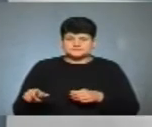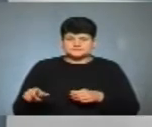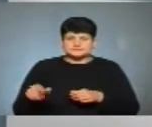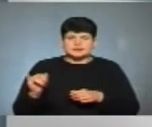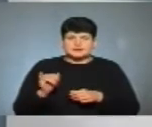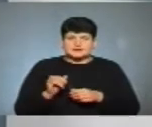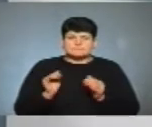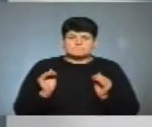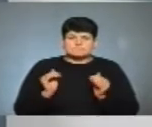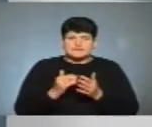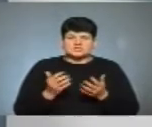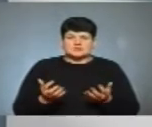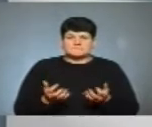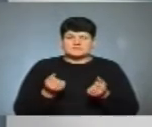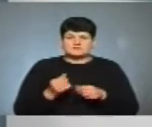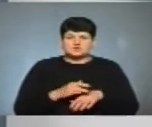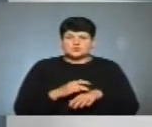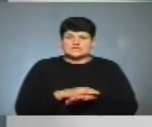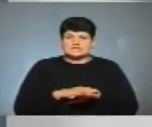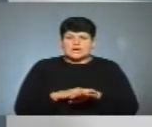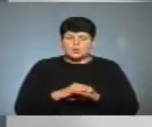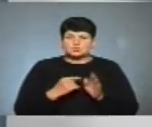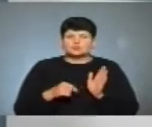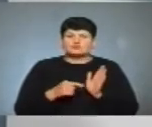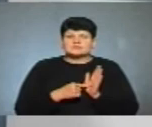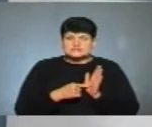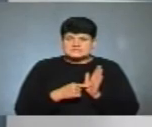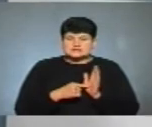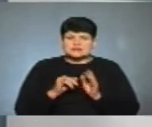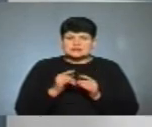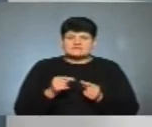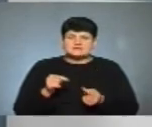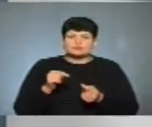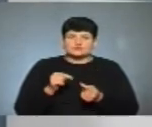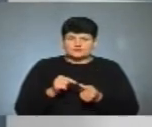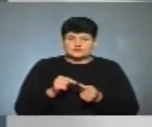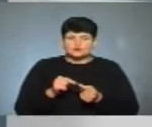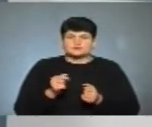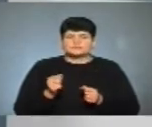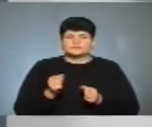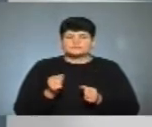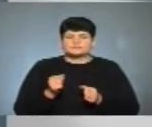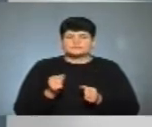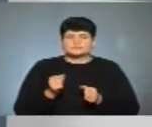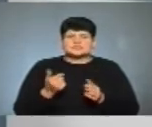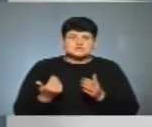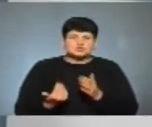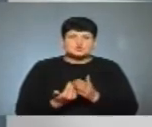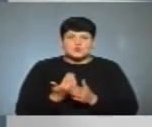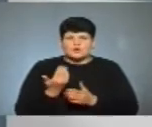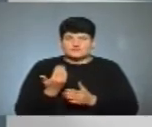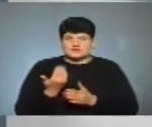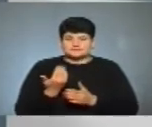і менша підтримка «Слуги народу» в місті. Так? І відповідно з таких нових,